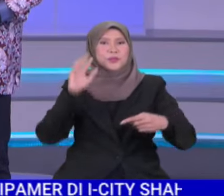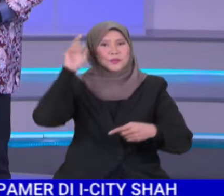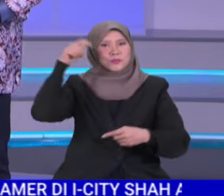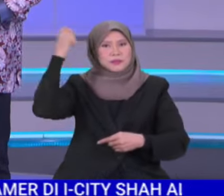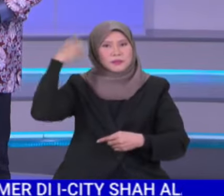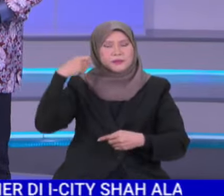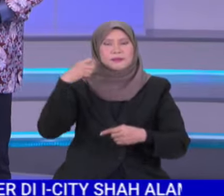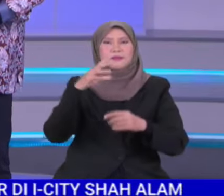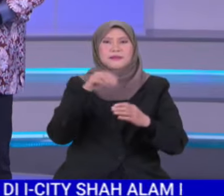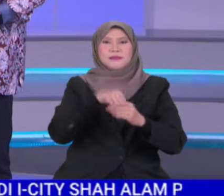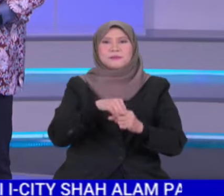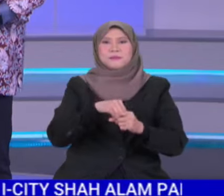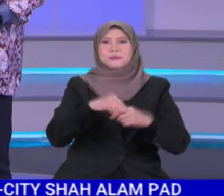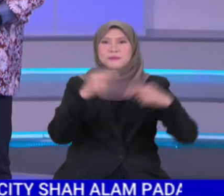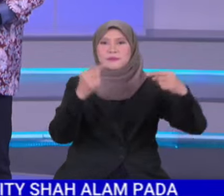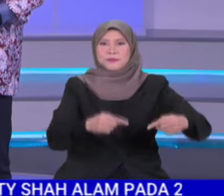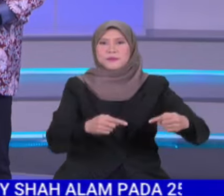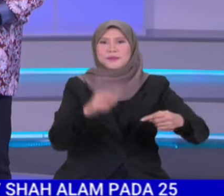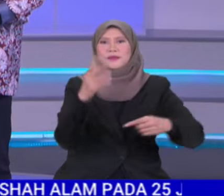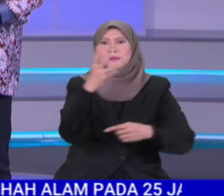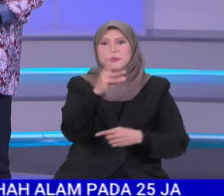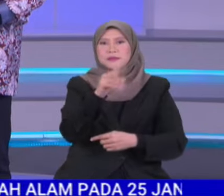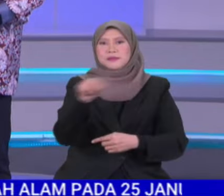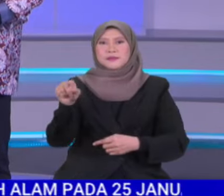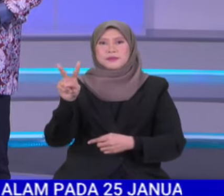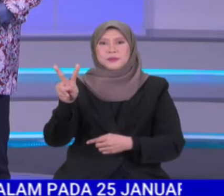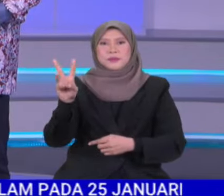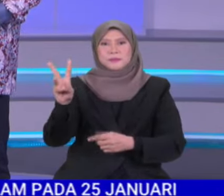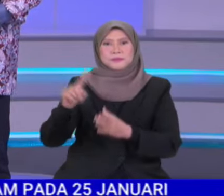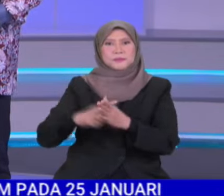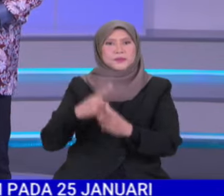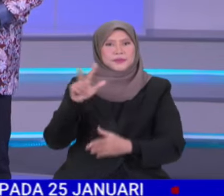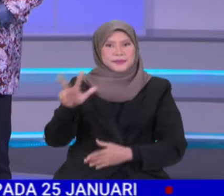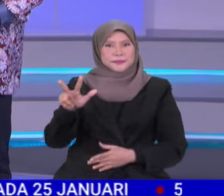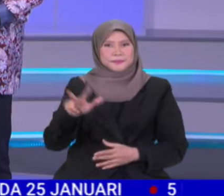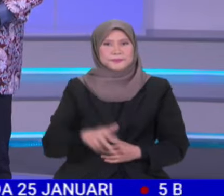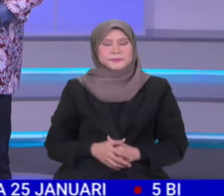Uzbekistan dalam kejohanan yang berlangsung pada 16 hingga 26 Mac.